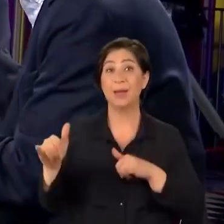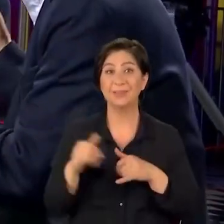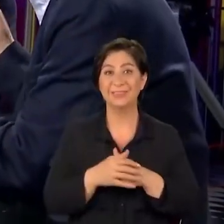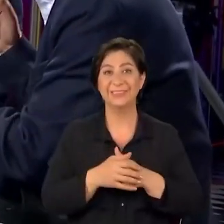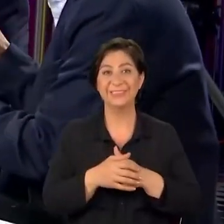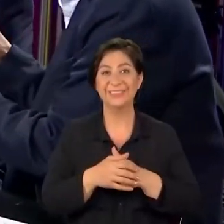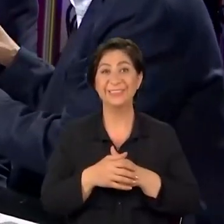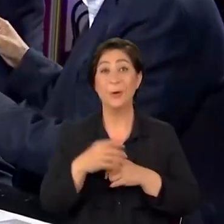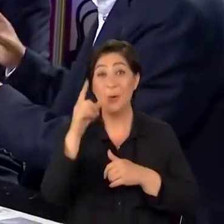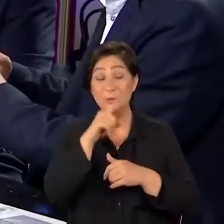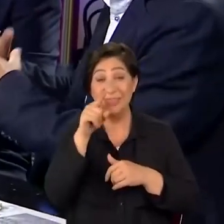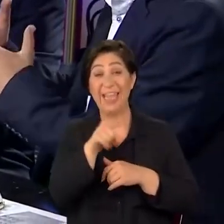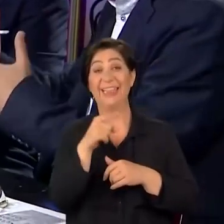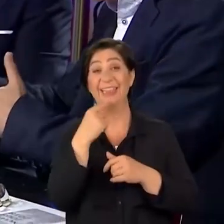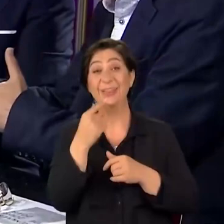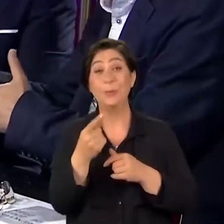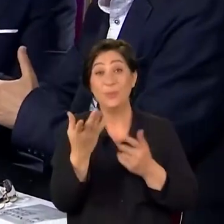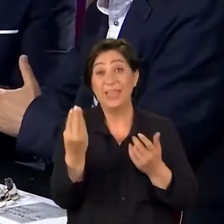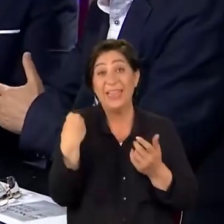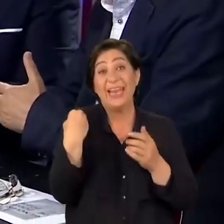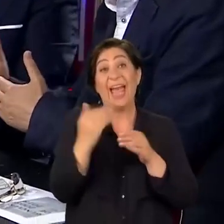için zaten tevellüt değil,